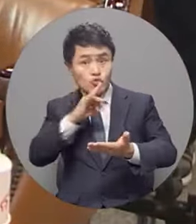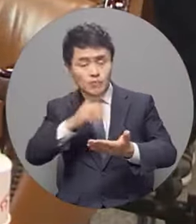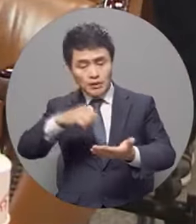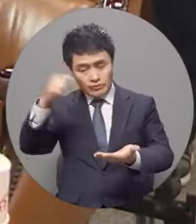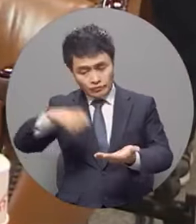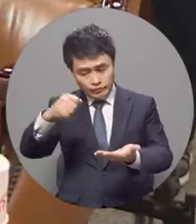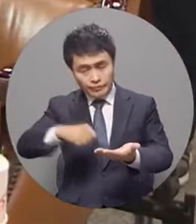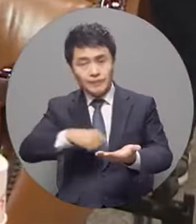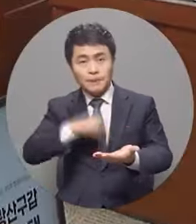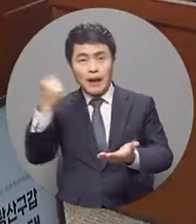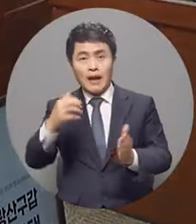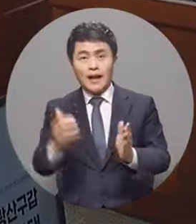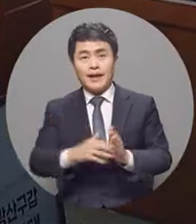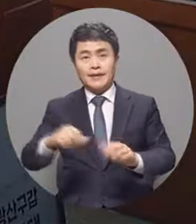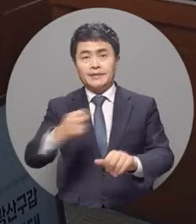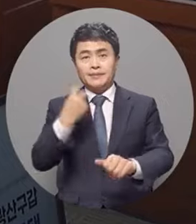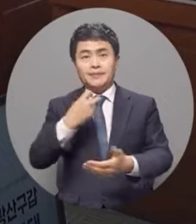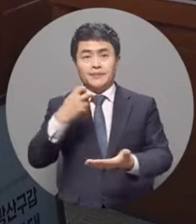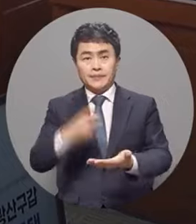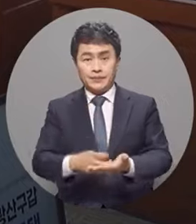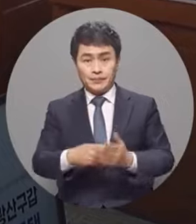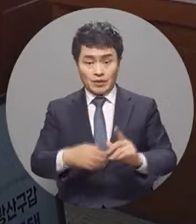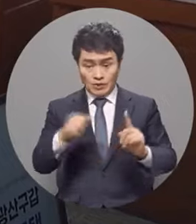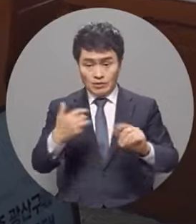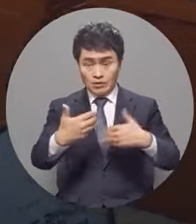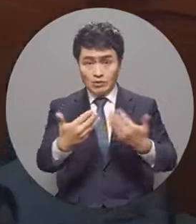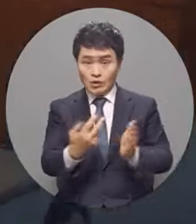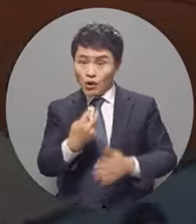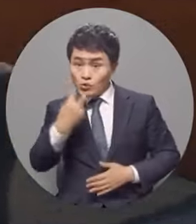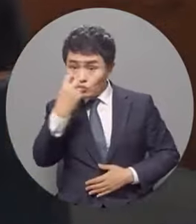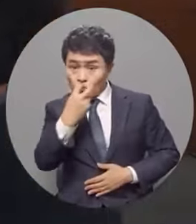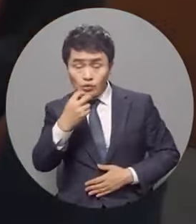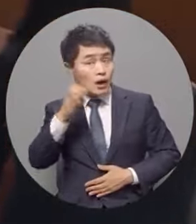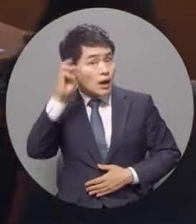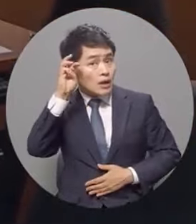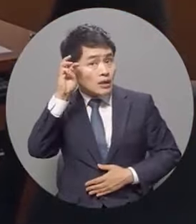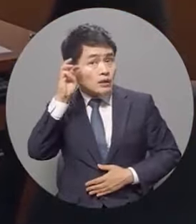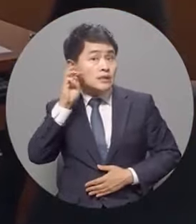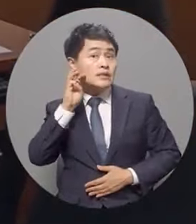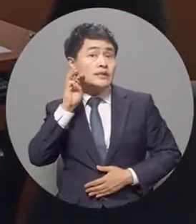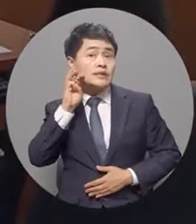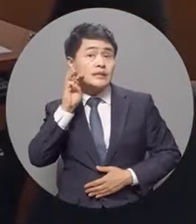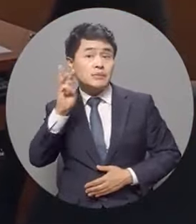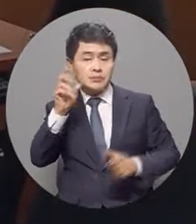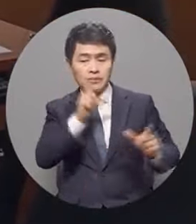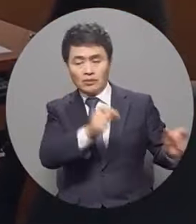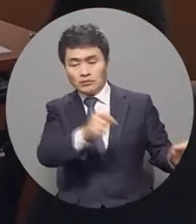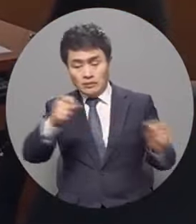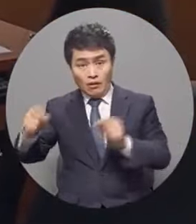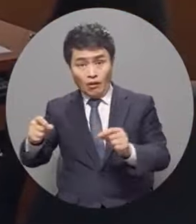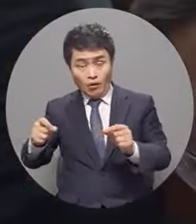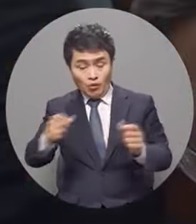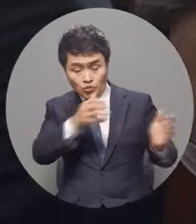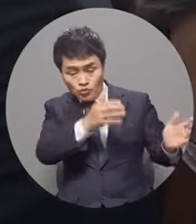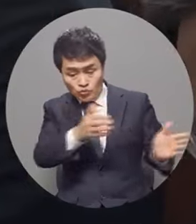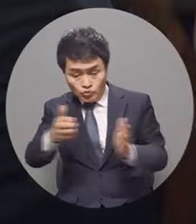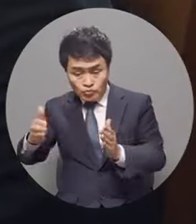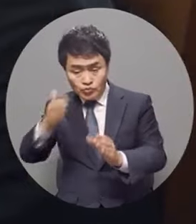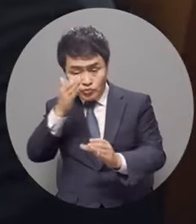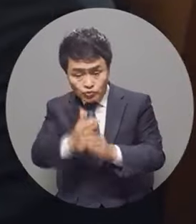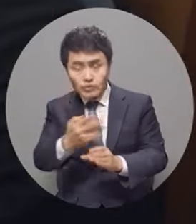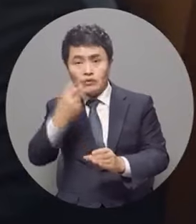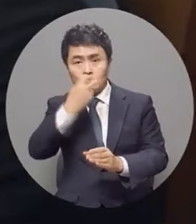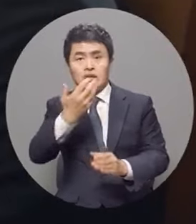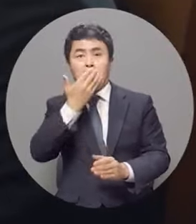의결됐습니다. 특별검사는 1회에 한해 수사기간을 30일 연장할 수 있고 특검 준비기간에도 수사가